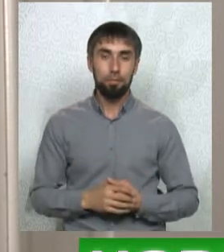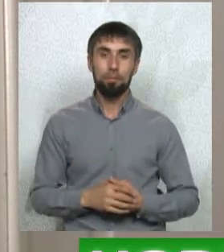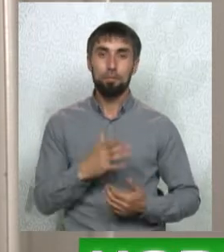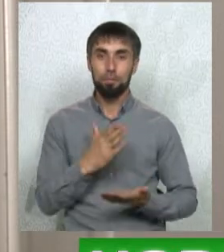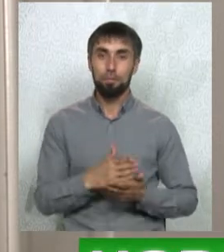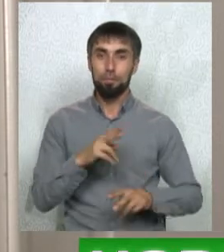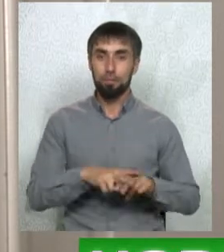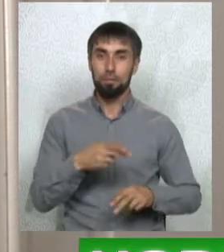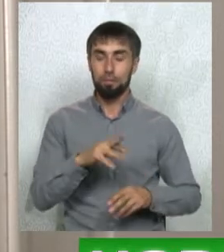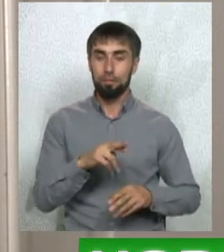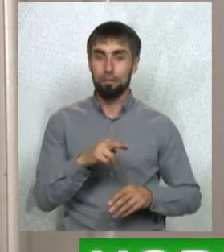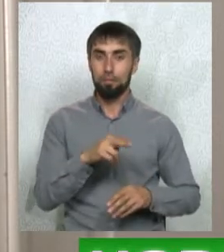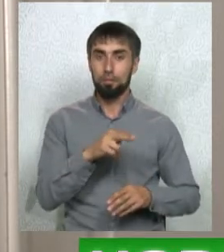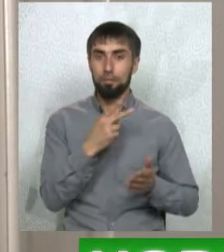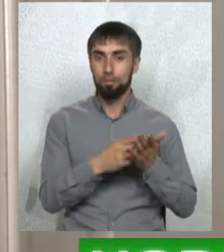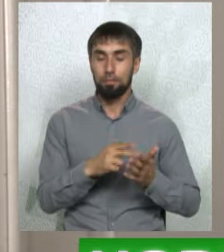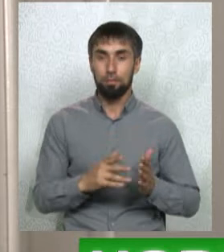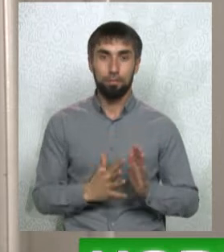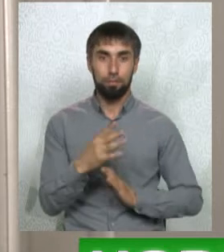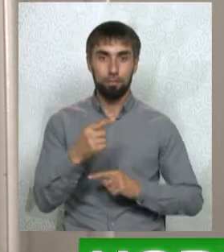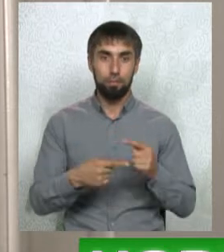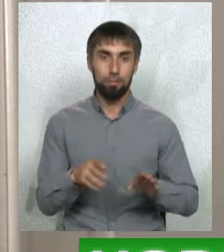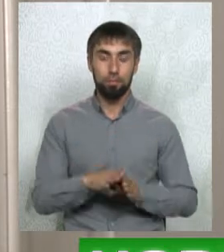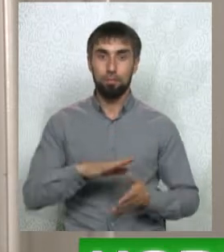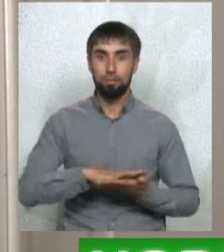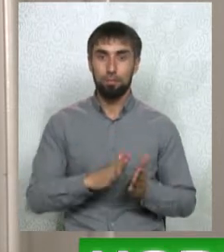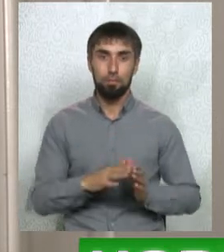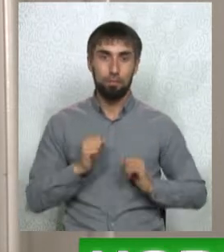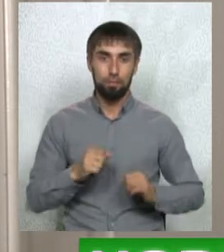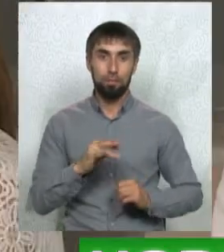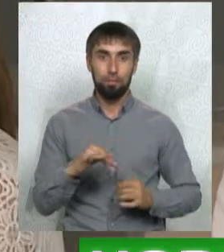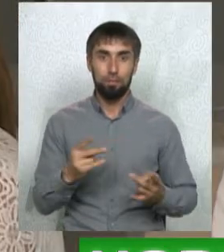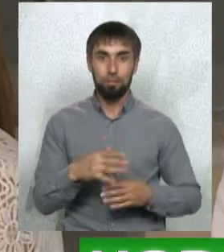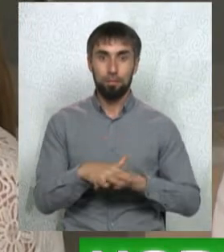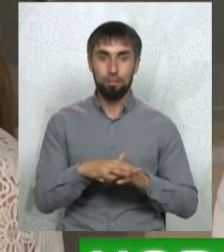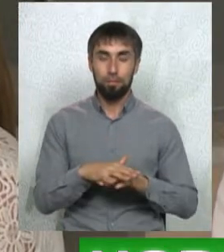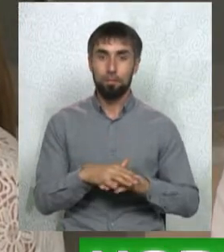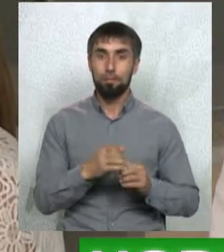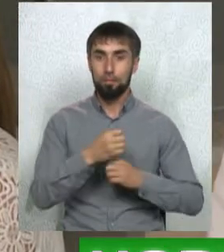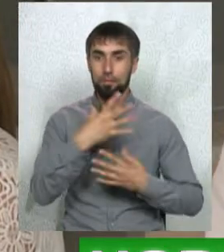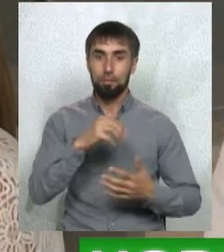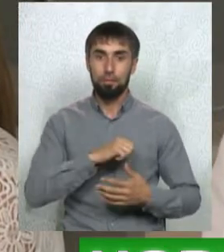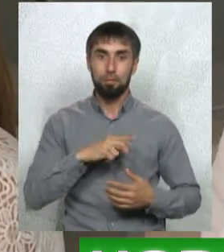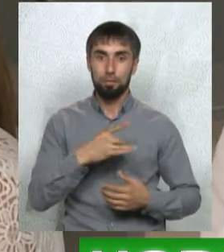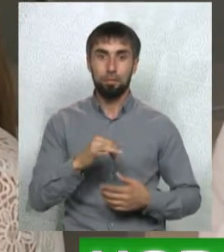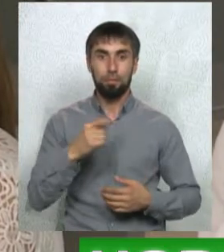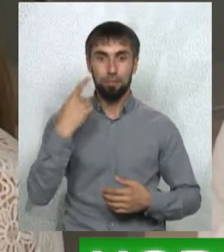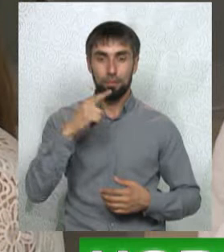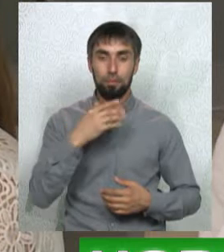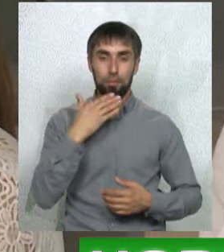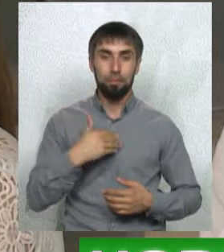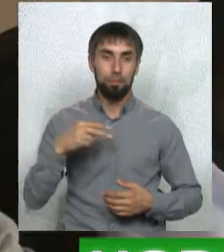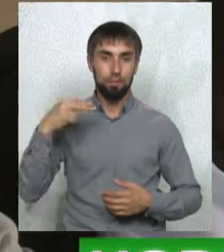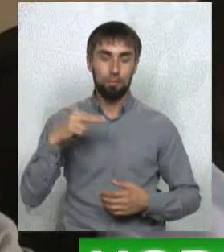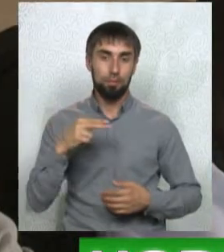есть место для подражания для подрастающего поколения. Такие положительные герои, они необходимы народу. Яркий и самобытный автор. Любовь к